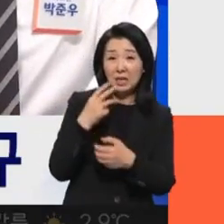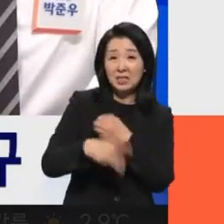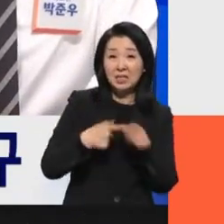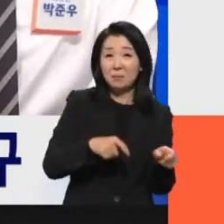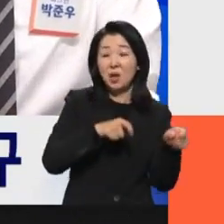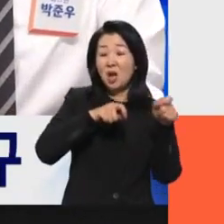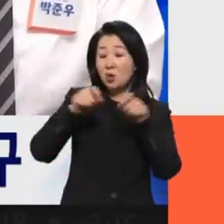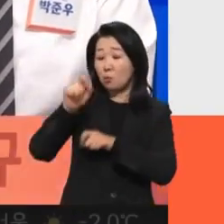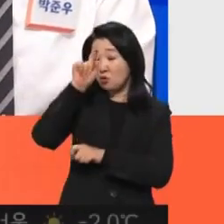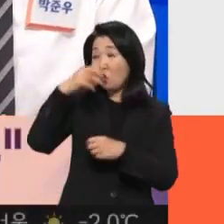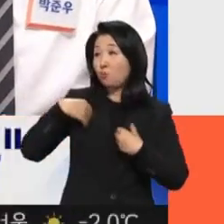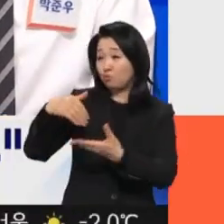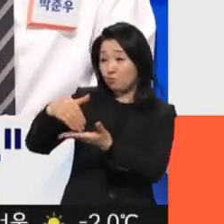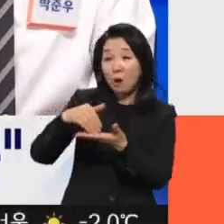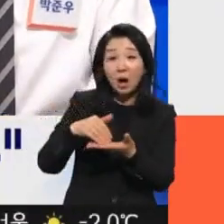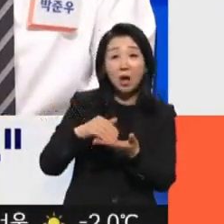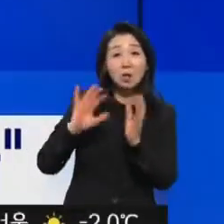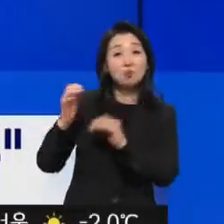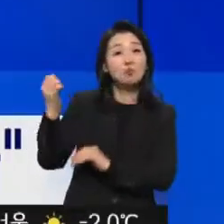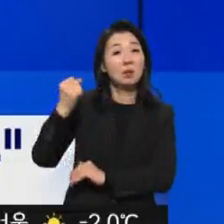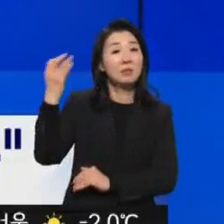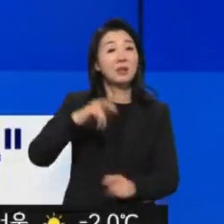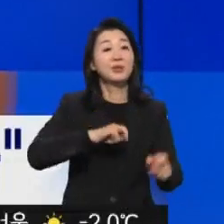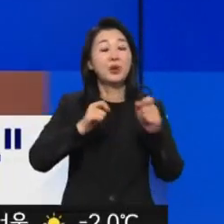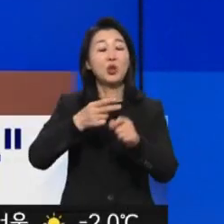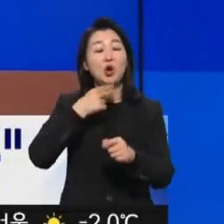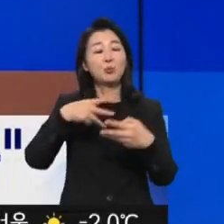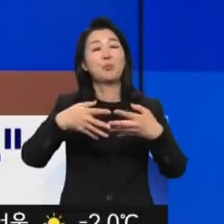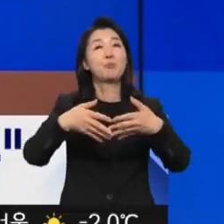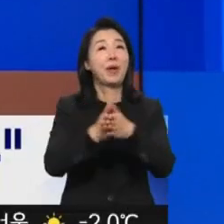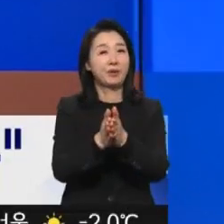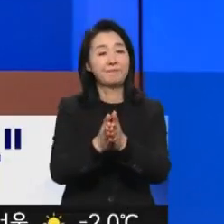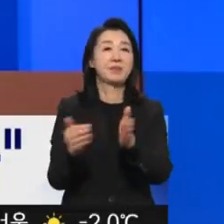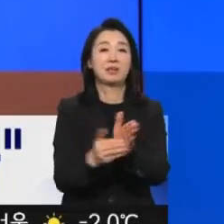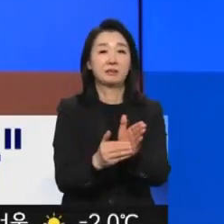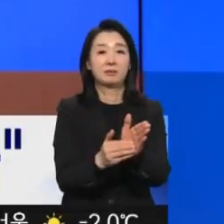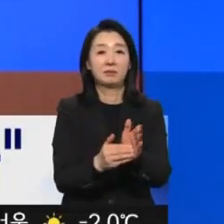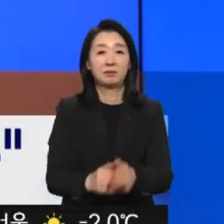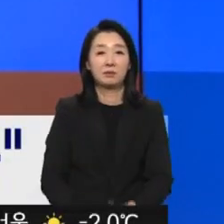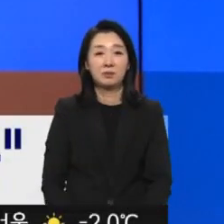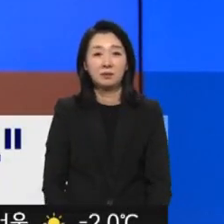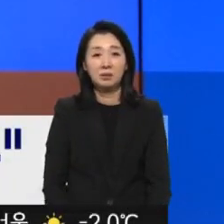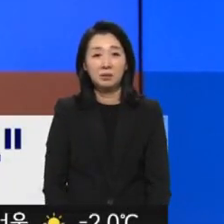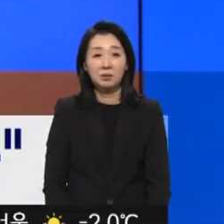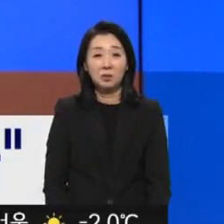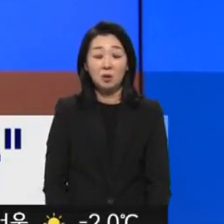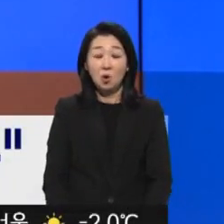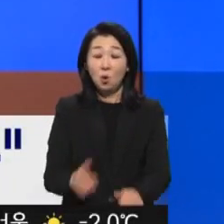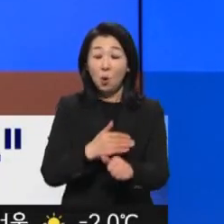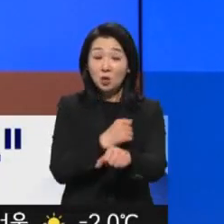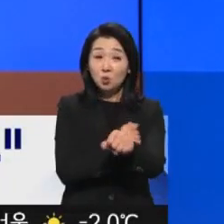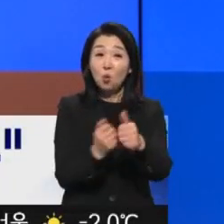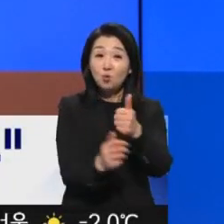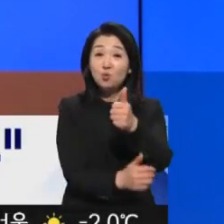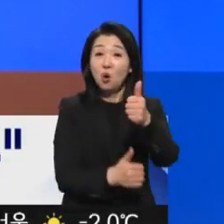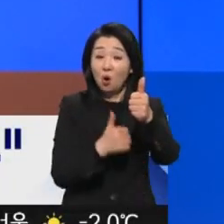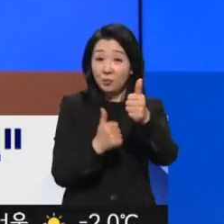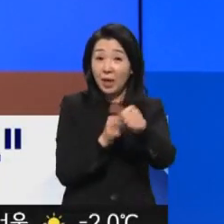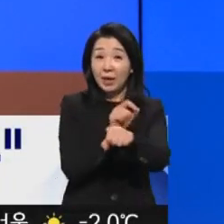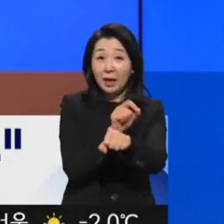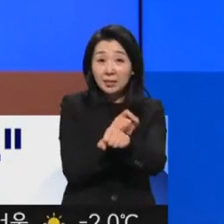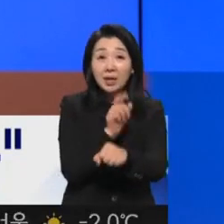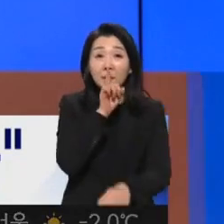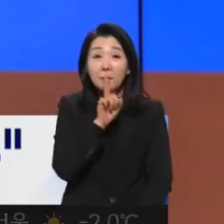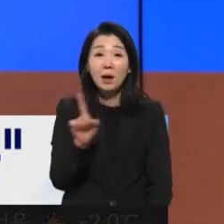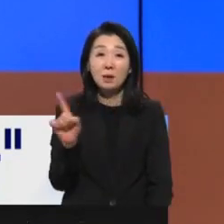정부안을 받아들였지만 국민의힘은 다시 연장 없는 폐기 일몰을 주장하고 있는데요. 환노위 국민의힘 간사 이미자 의원은